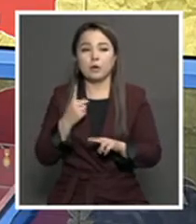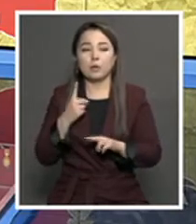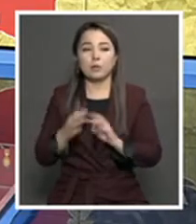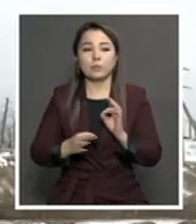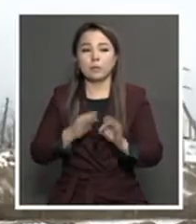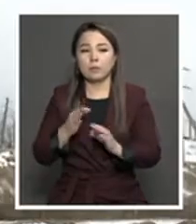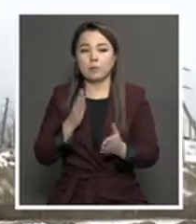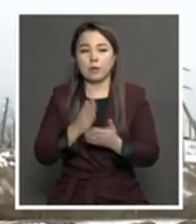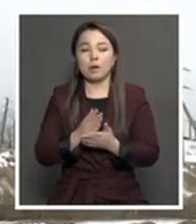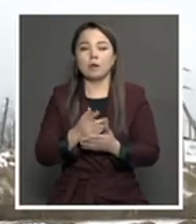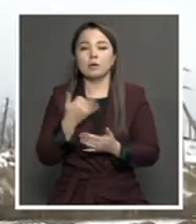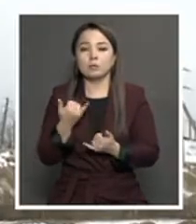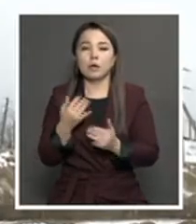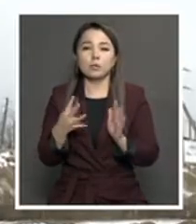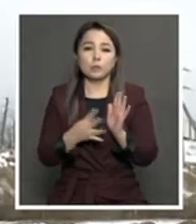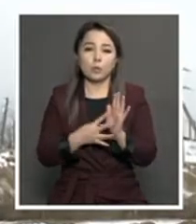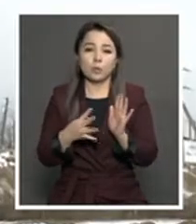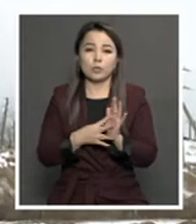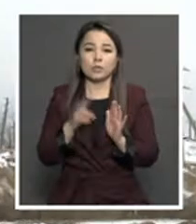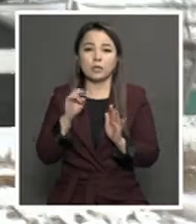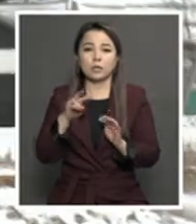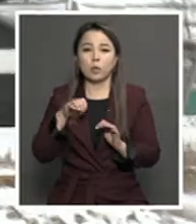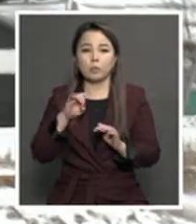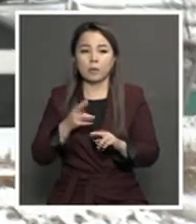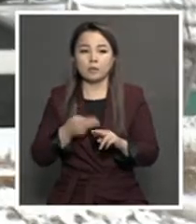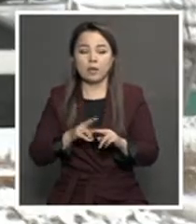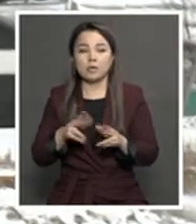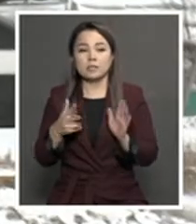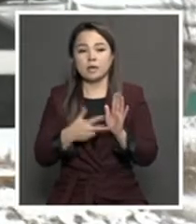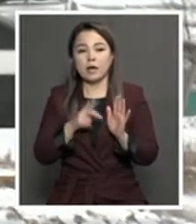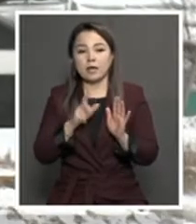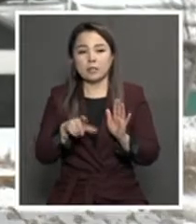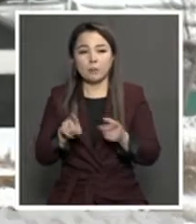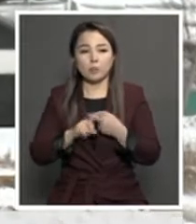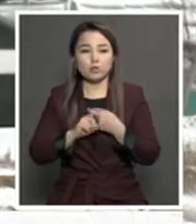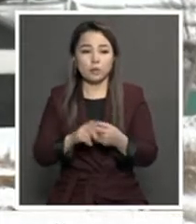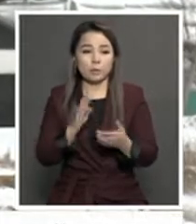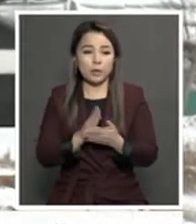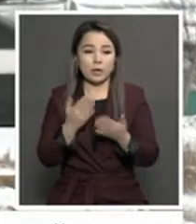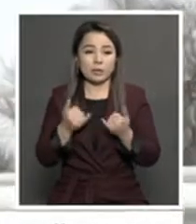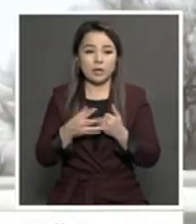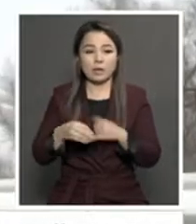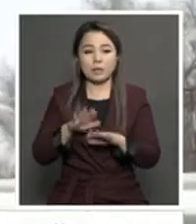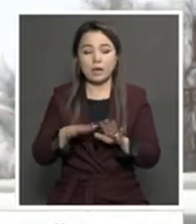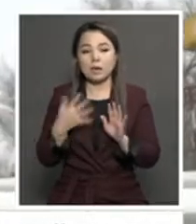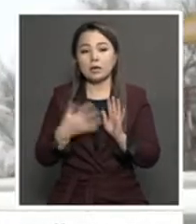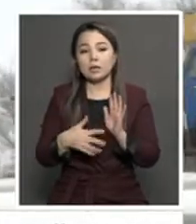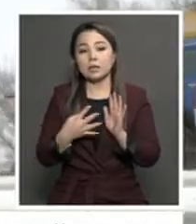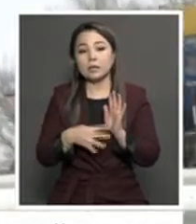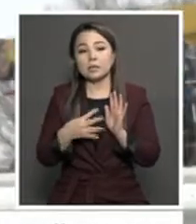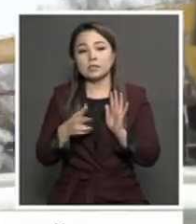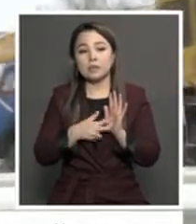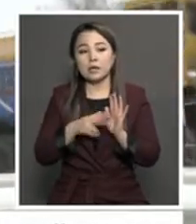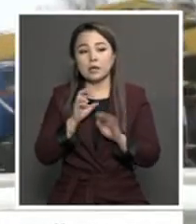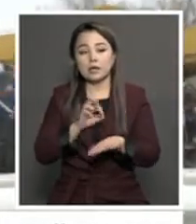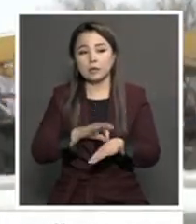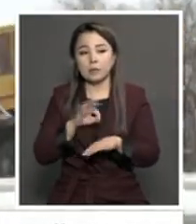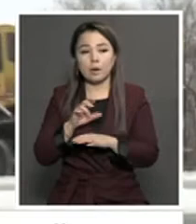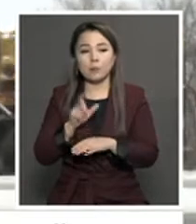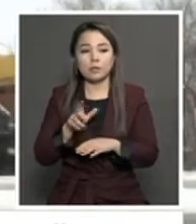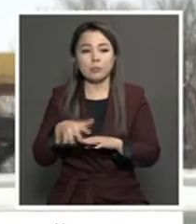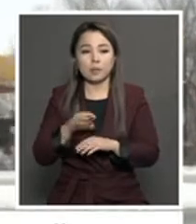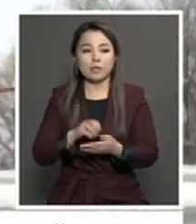тәулікте 9, ал кең түбекте 8 адам коронавирус жұқтырған. Аудан бойынша 48 науқас тіркелген, олардың